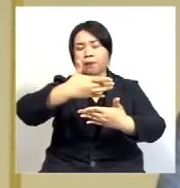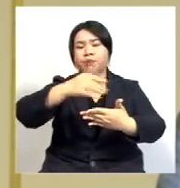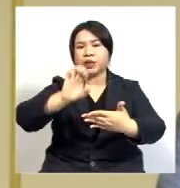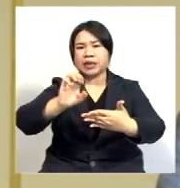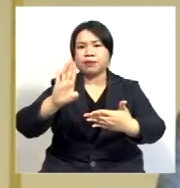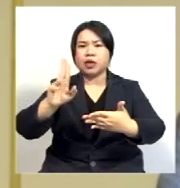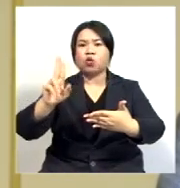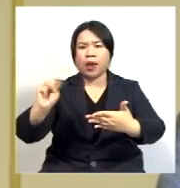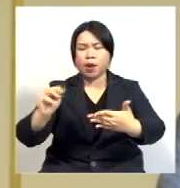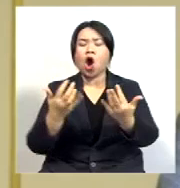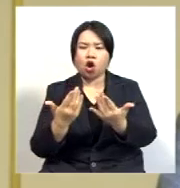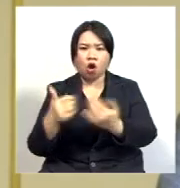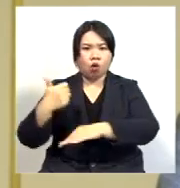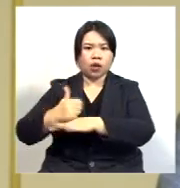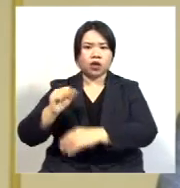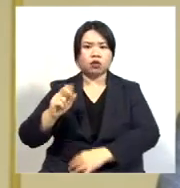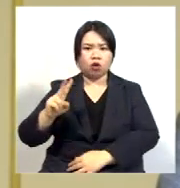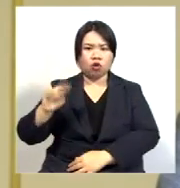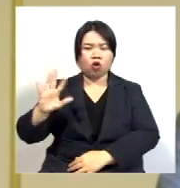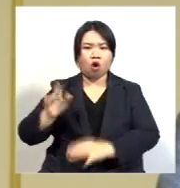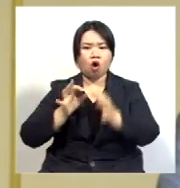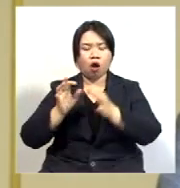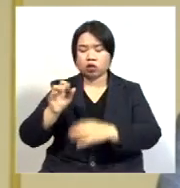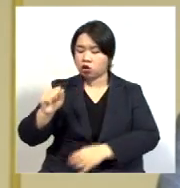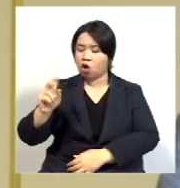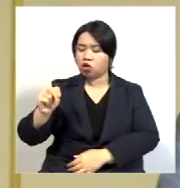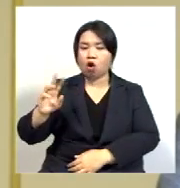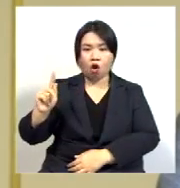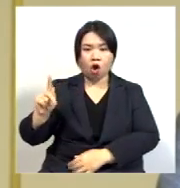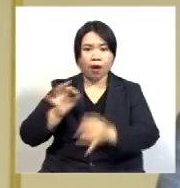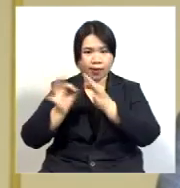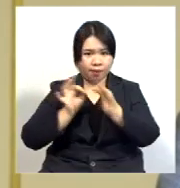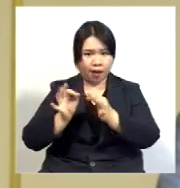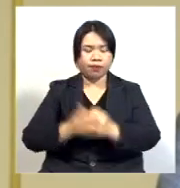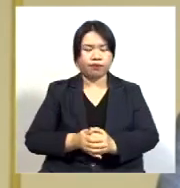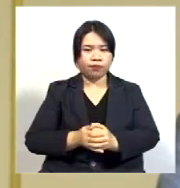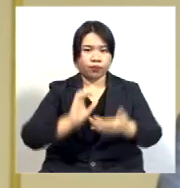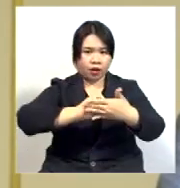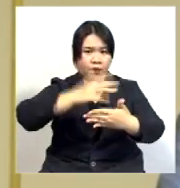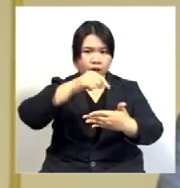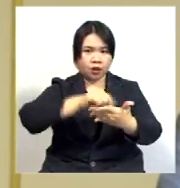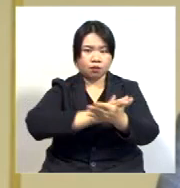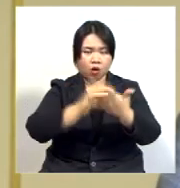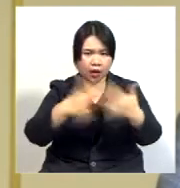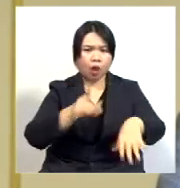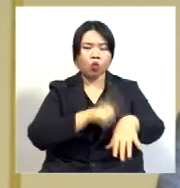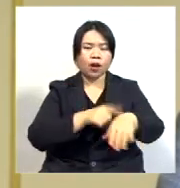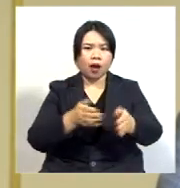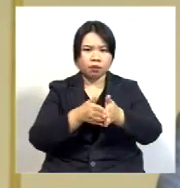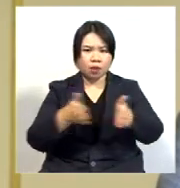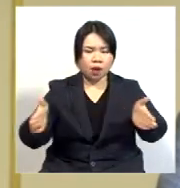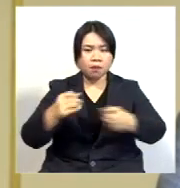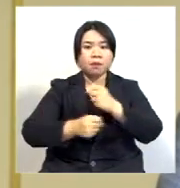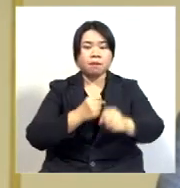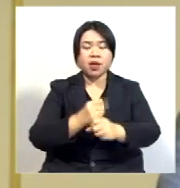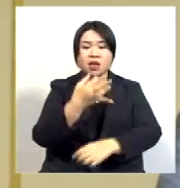รายละเอียดเดี๋ยวจะให้ผู้อำนวยการสนขได้เป็นคนอธิบายหลังจากการเข้าคำนวณนะครับก็ได้ระยะเวลาออกมาทั้งสิ้น19ปี1